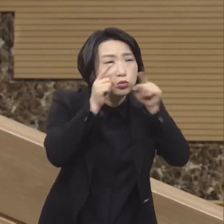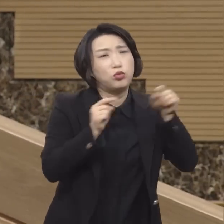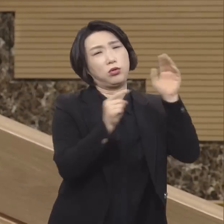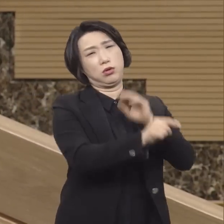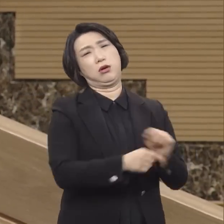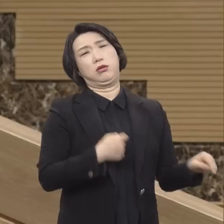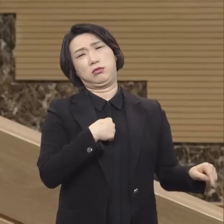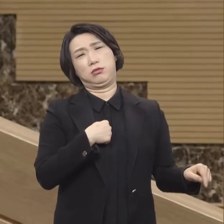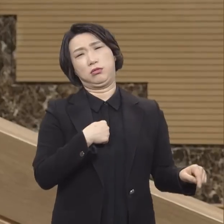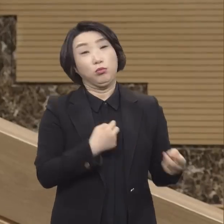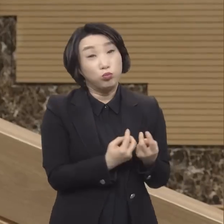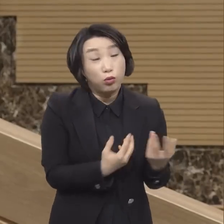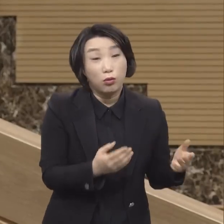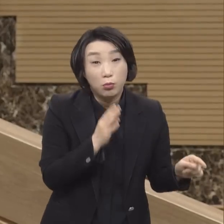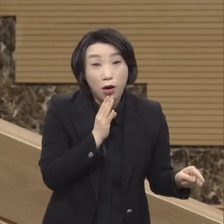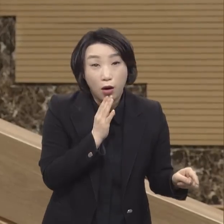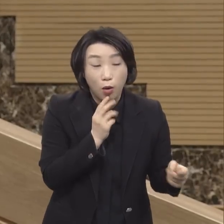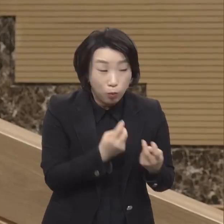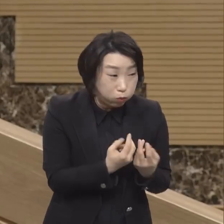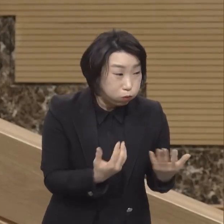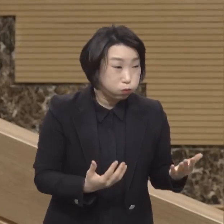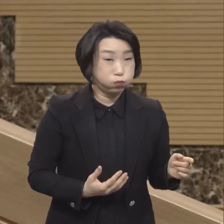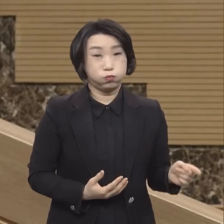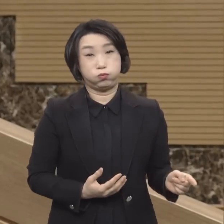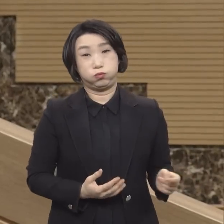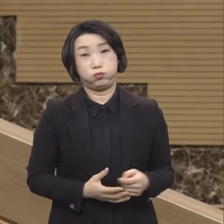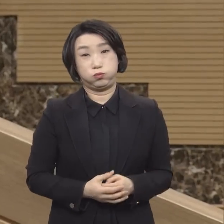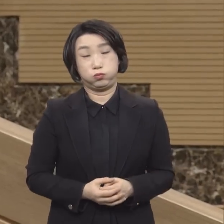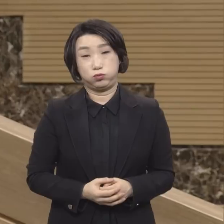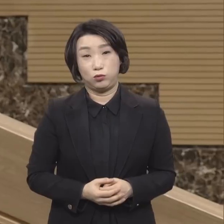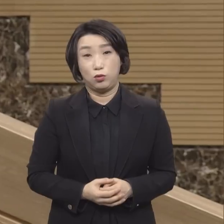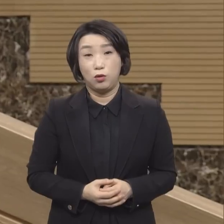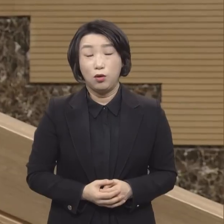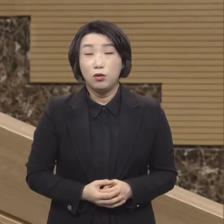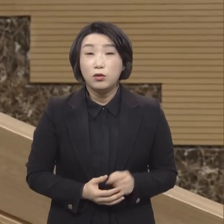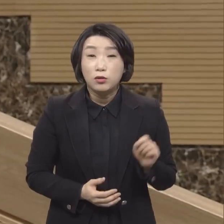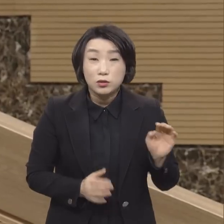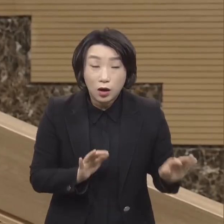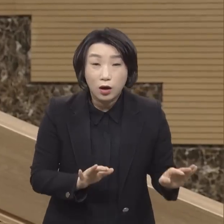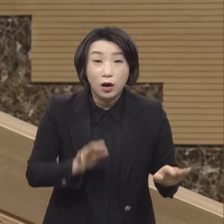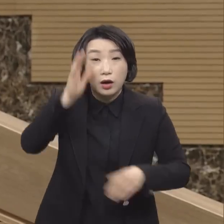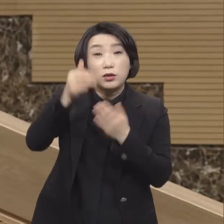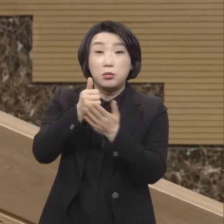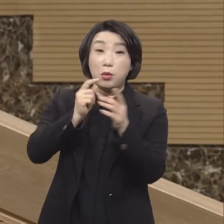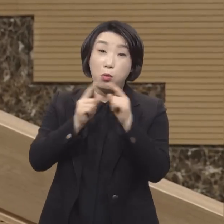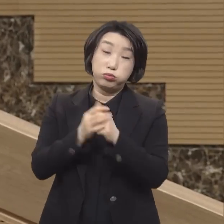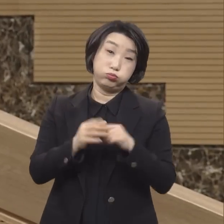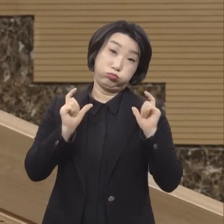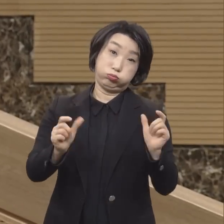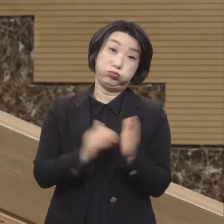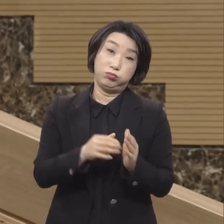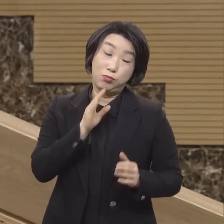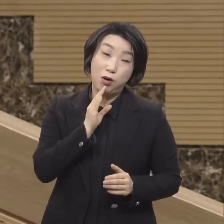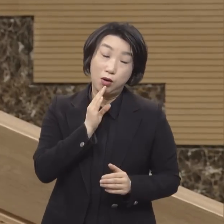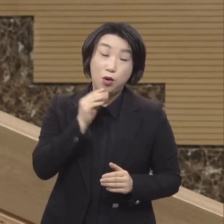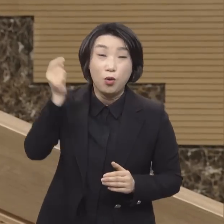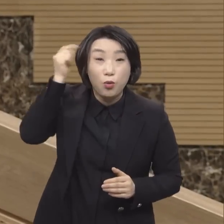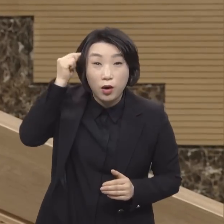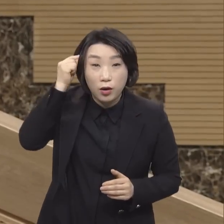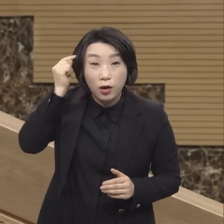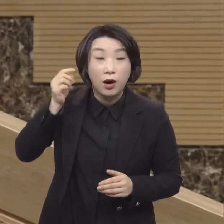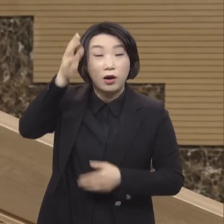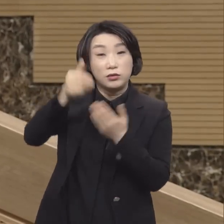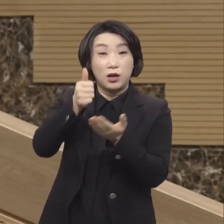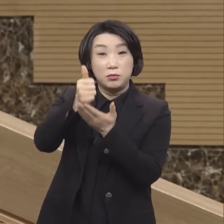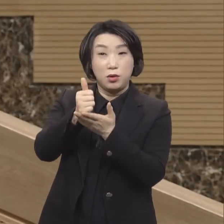돼. 대책 없는 거예요. 이건 하나님의 말씀이야. 왜